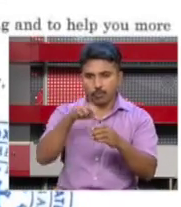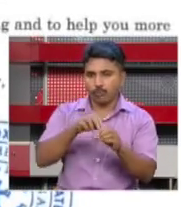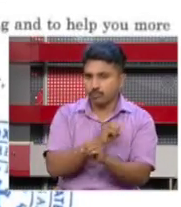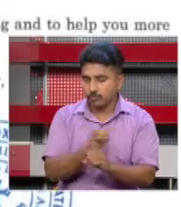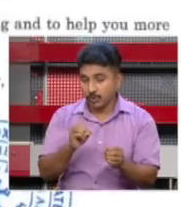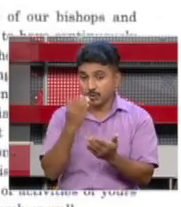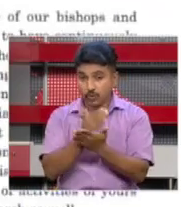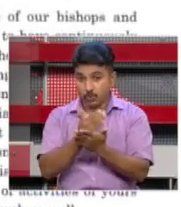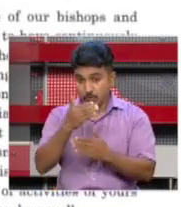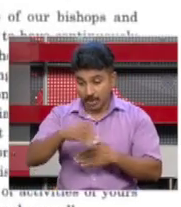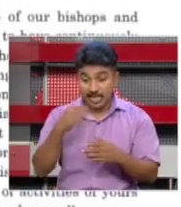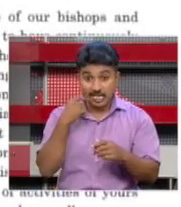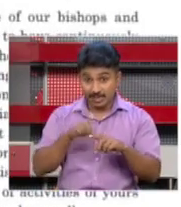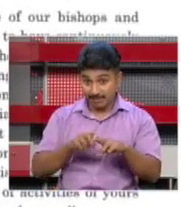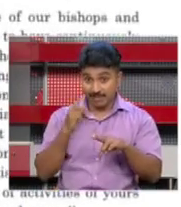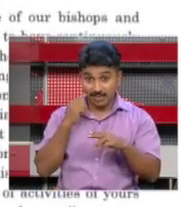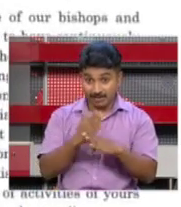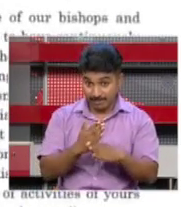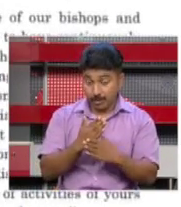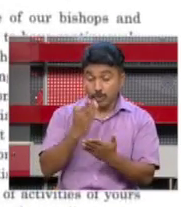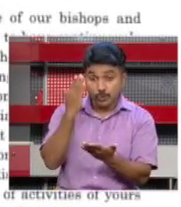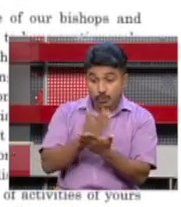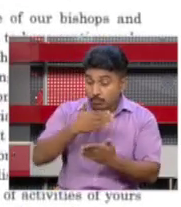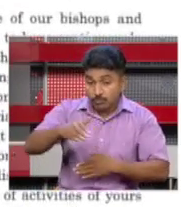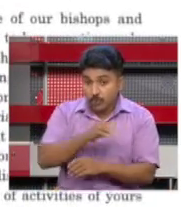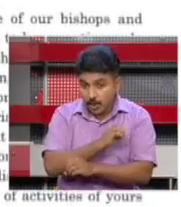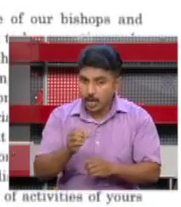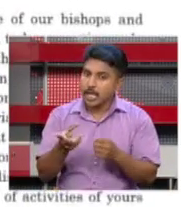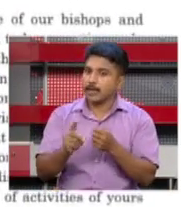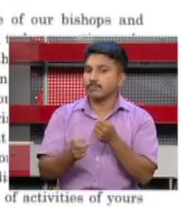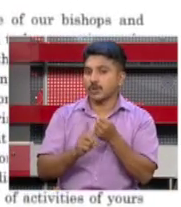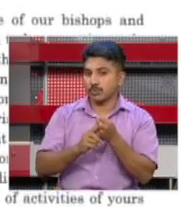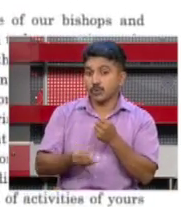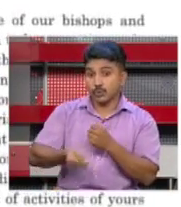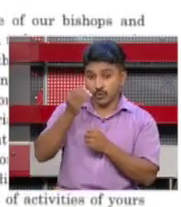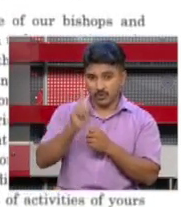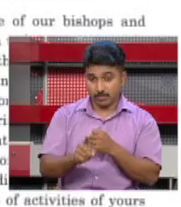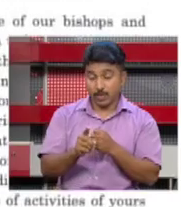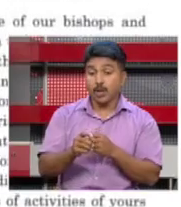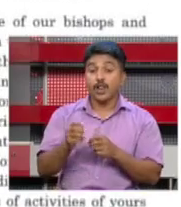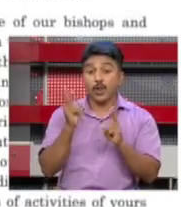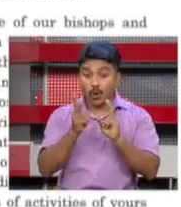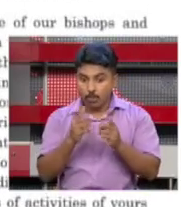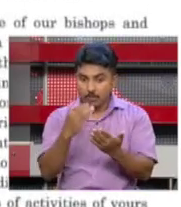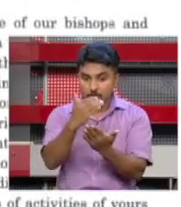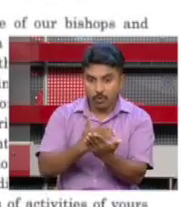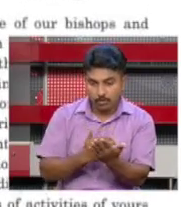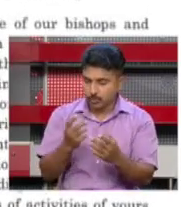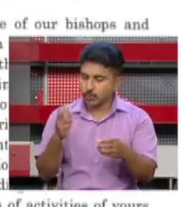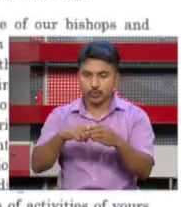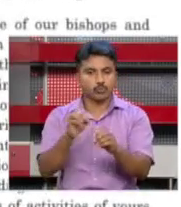ഉണ്ടാകുമെന്ന മുന്നറിയിപ്പുമുണ്ട്. റമ്പാൻ എന്നാൽ ദയറകളിൽ പ്രാർത്ഥിച്ചു കഴിയേണ്ട ആളാണെന്നും പൊതുപരിപാടികളിൽ പങ്കെടുക്കേണ്ടതില്ലെന്നും കത്തിൽ